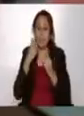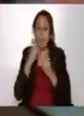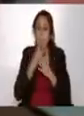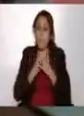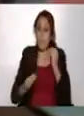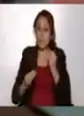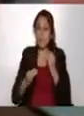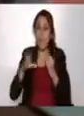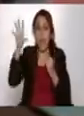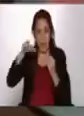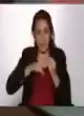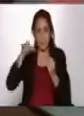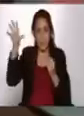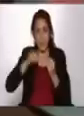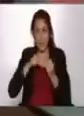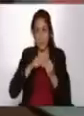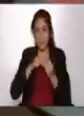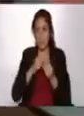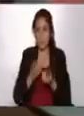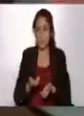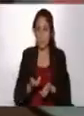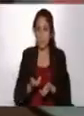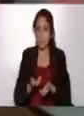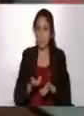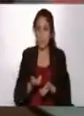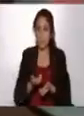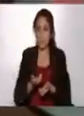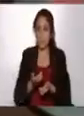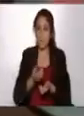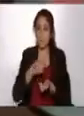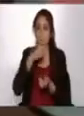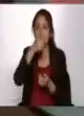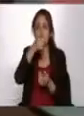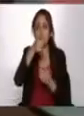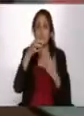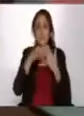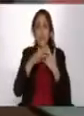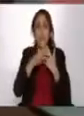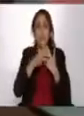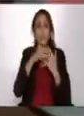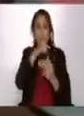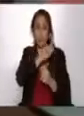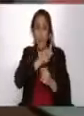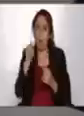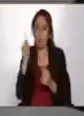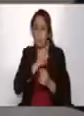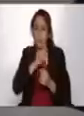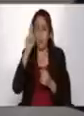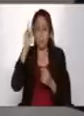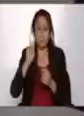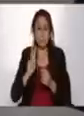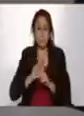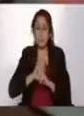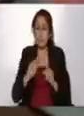بنتي. قال لي هنجيب لك بنتك. قلت له طب وأنتوا مالكم مريض الدسوق؟ طلع الدسوق والنبي هيخرب على بنتي التانية، أنا ميتة واحدة ماتت والتانية مش شاكة فيه خالص.